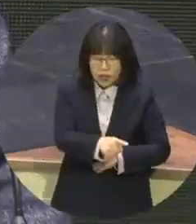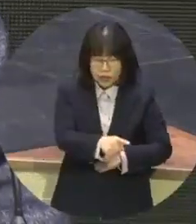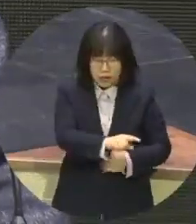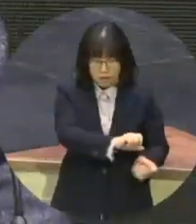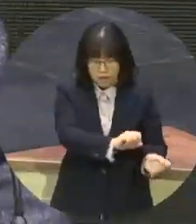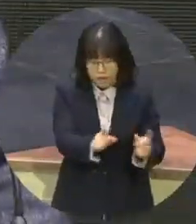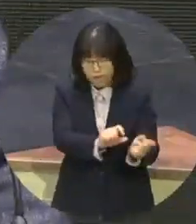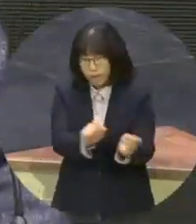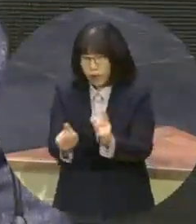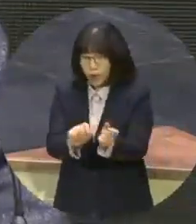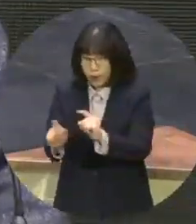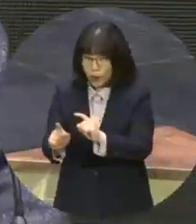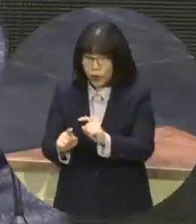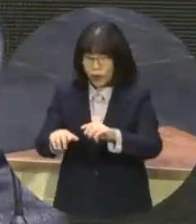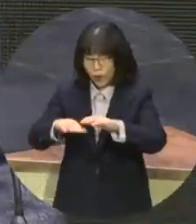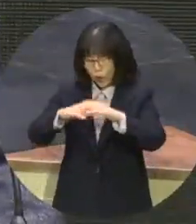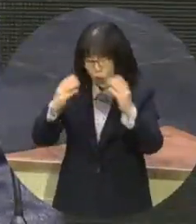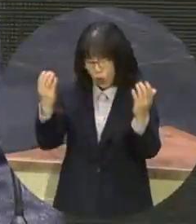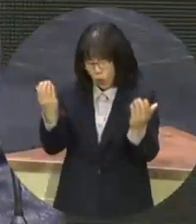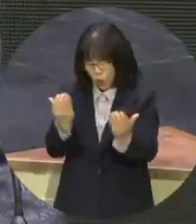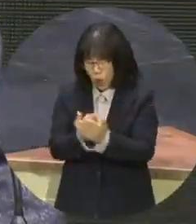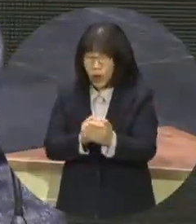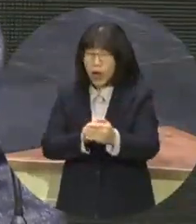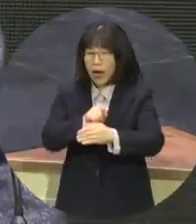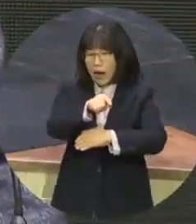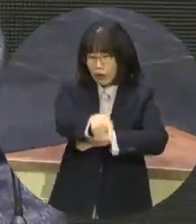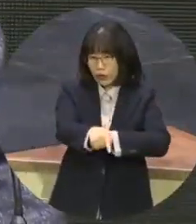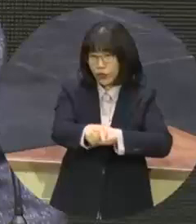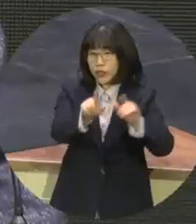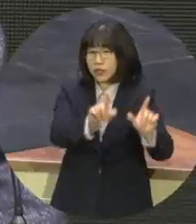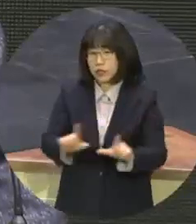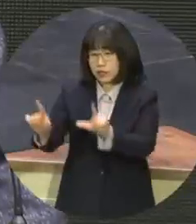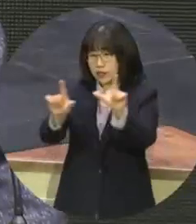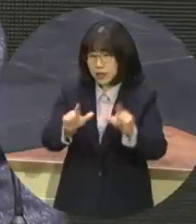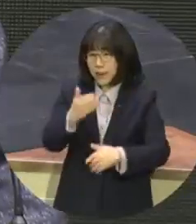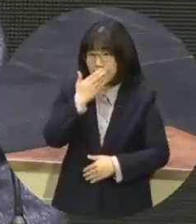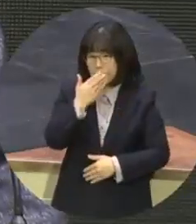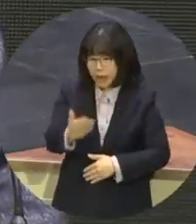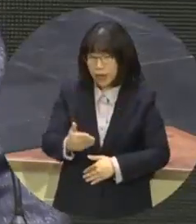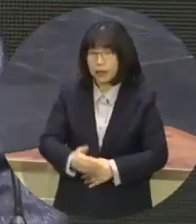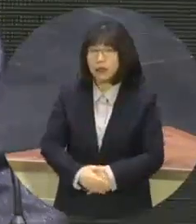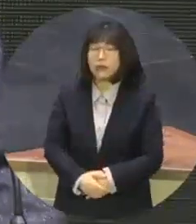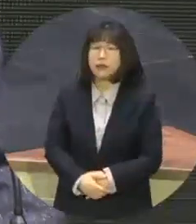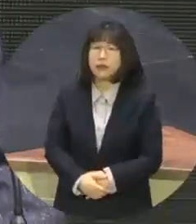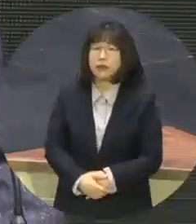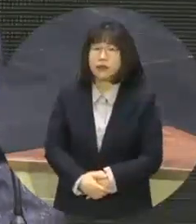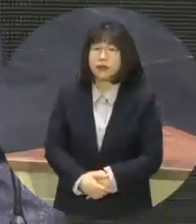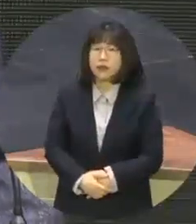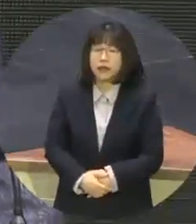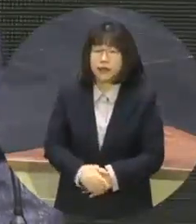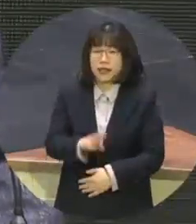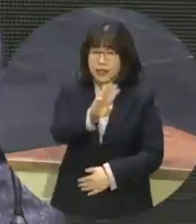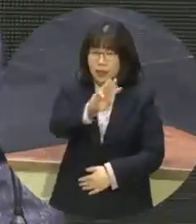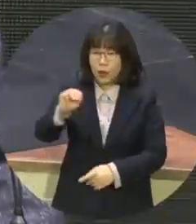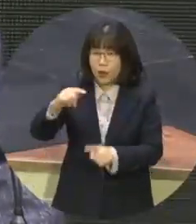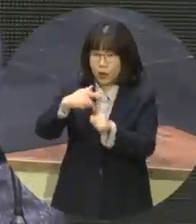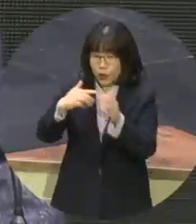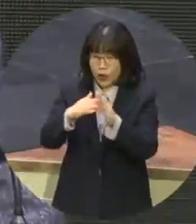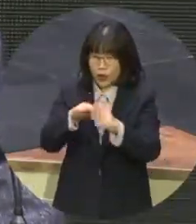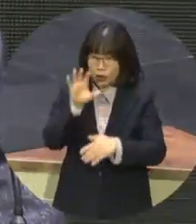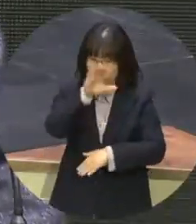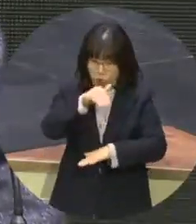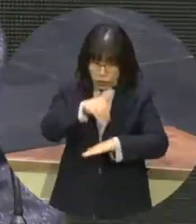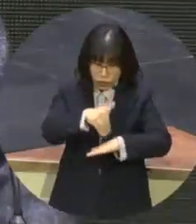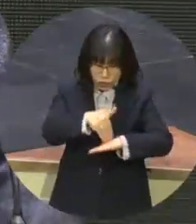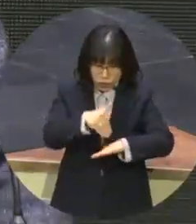현장을 살리는 올아웃의 삶을 살 수 있다. 이런 말씀이에요. 그래서 우리 예원교회는 훈련 받지 않으면